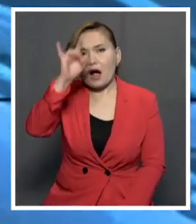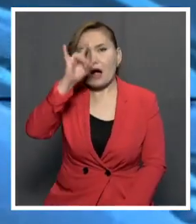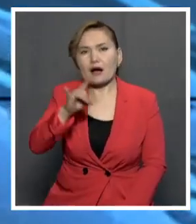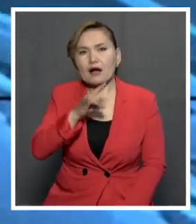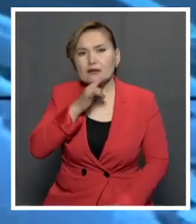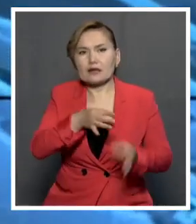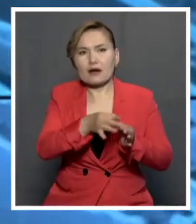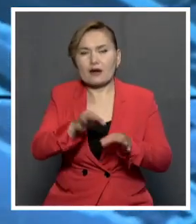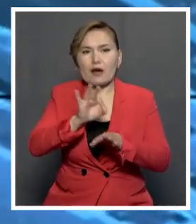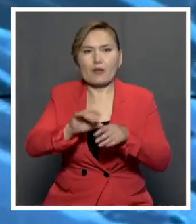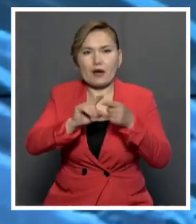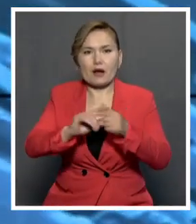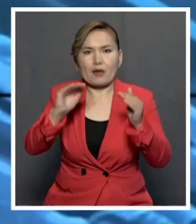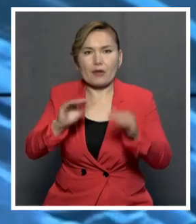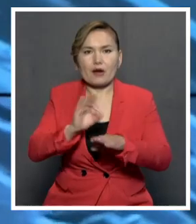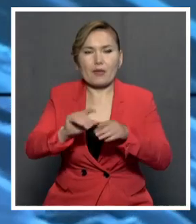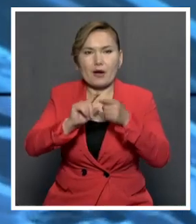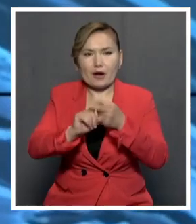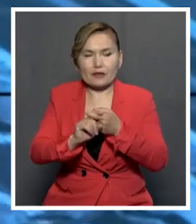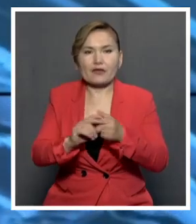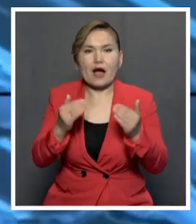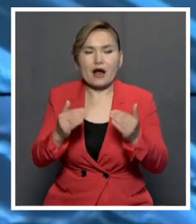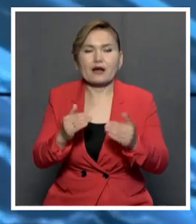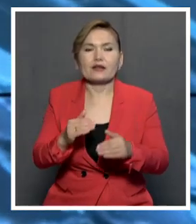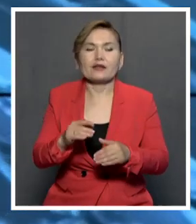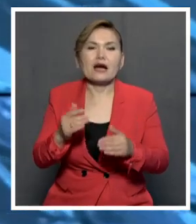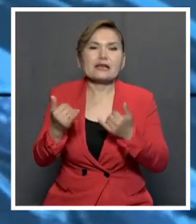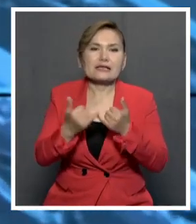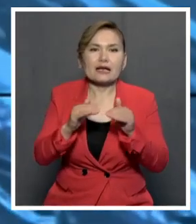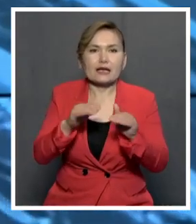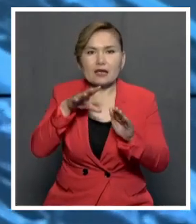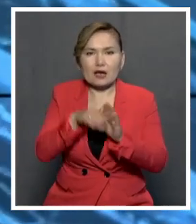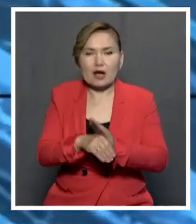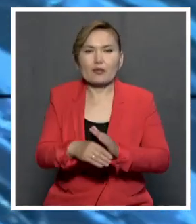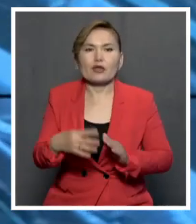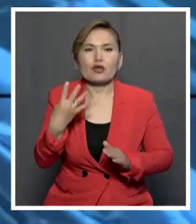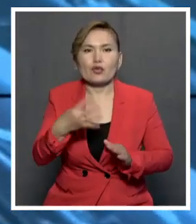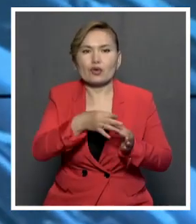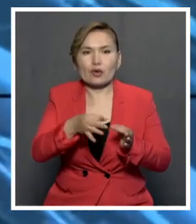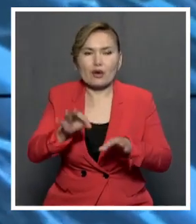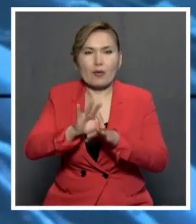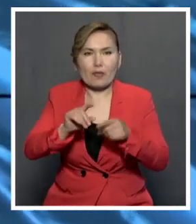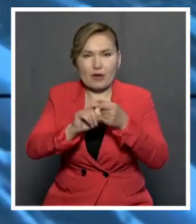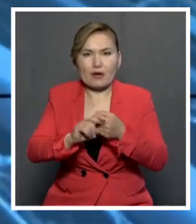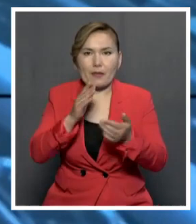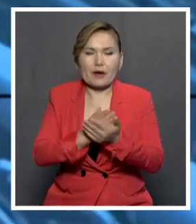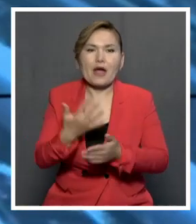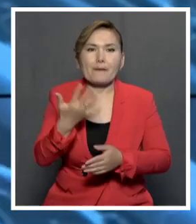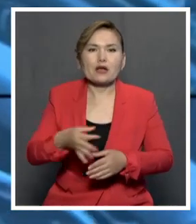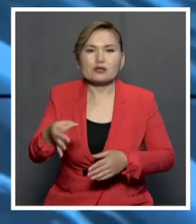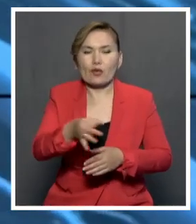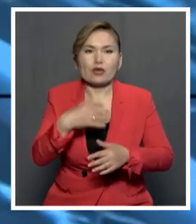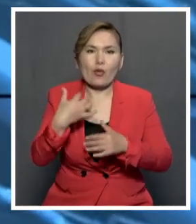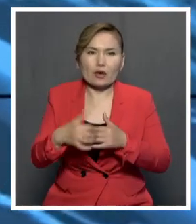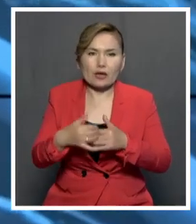Елімізде эпидахуал тұрақталып келеді. Вирустың таралу бойынша қазір сары деңгейде тұрмыз. Өткені төрт өңірде жағдай күрделі болса, бес облыста